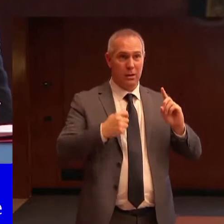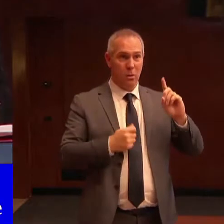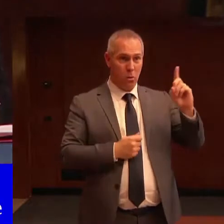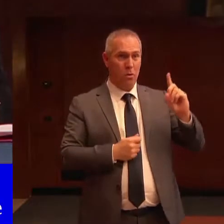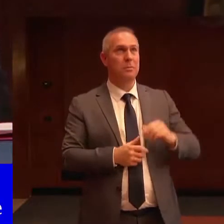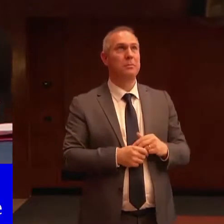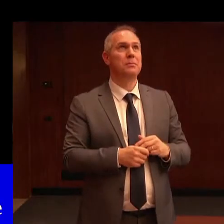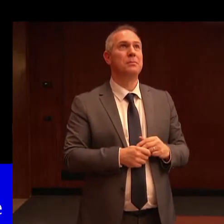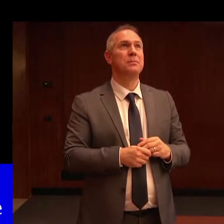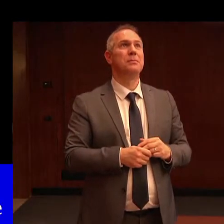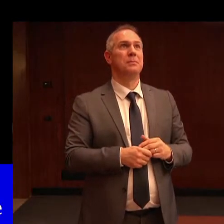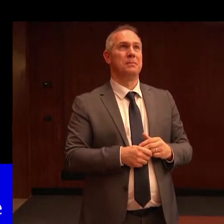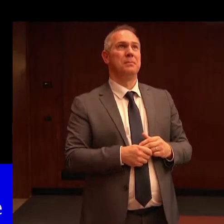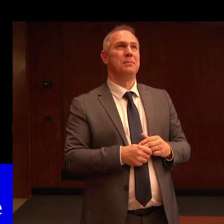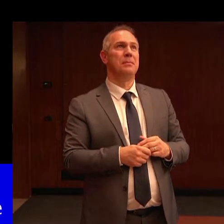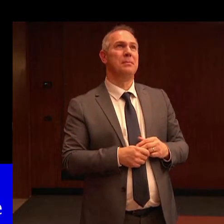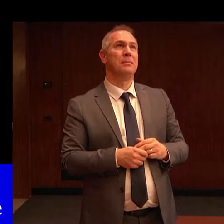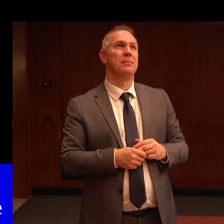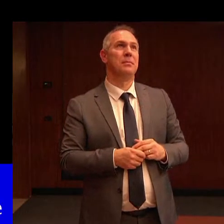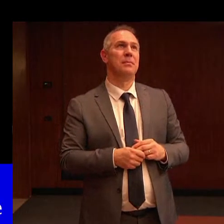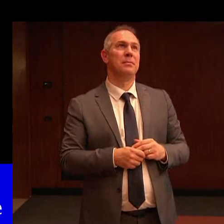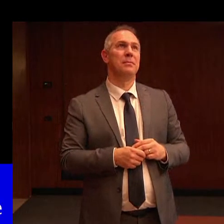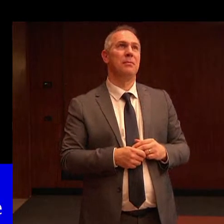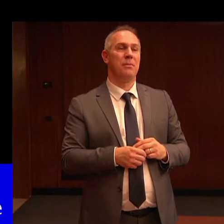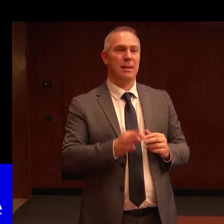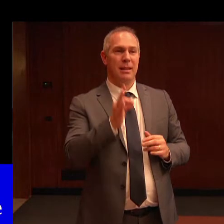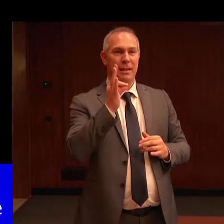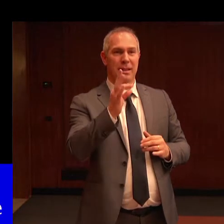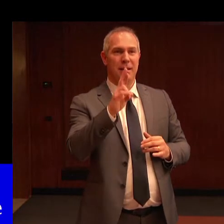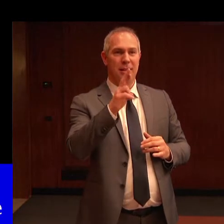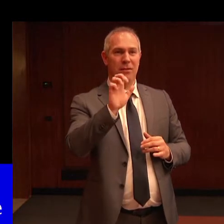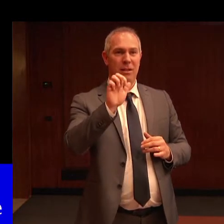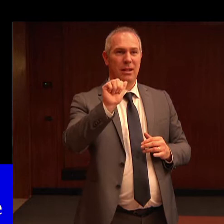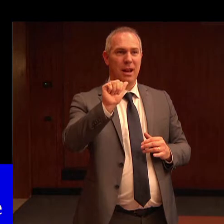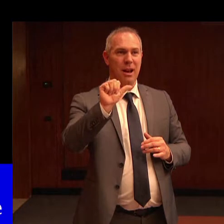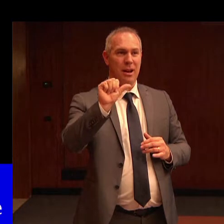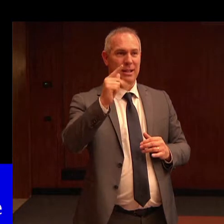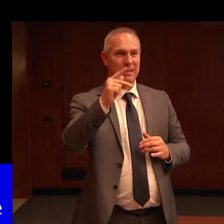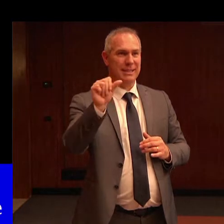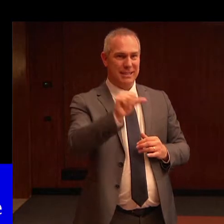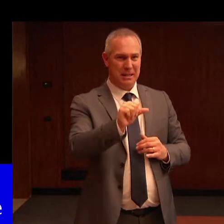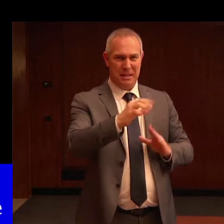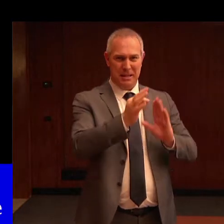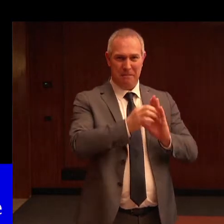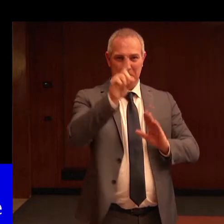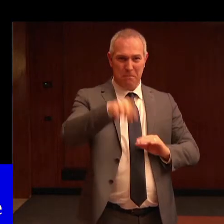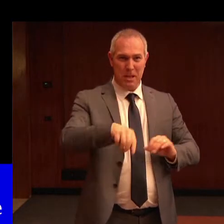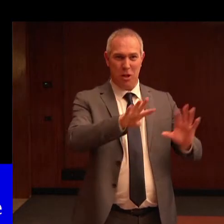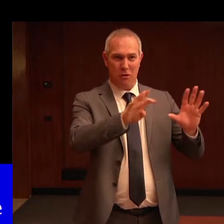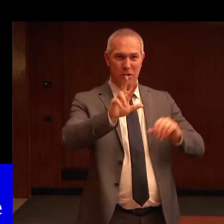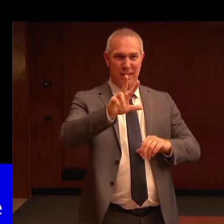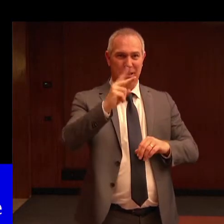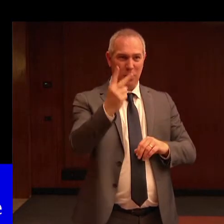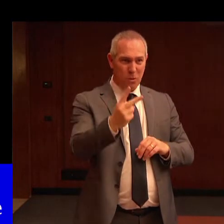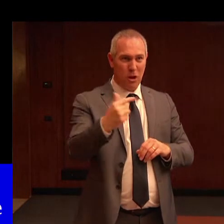Eccola lì. Allora, Freaks, che nel 1932,